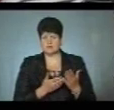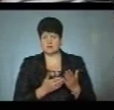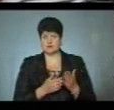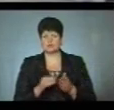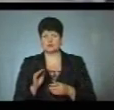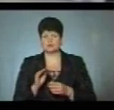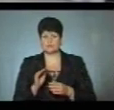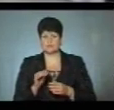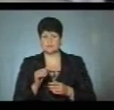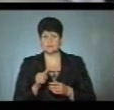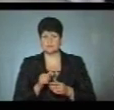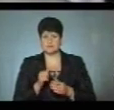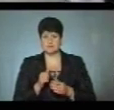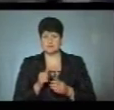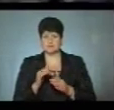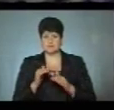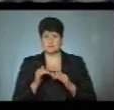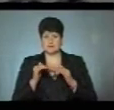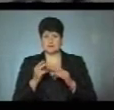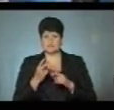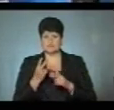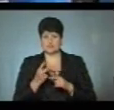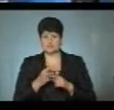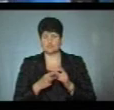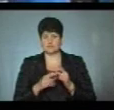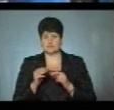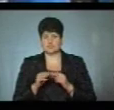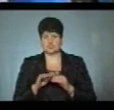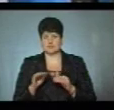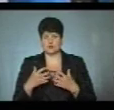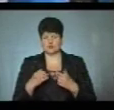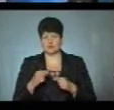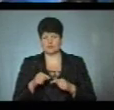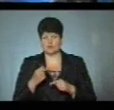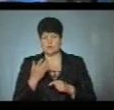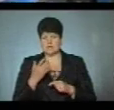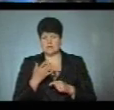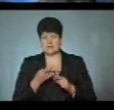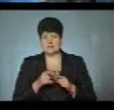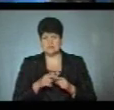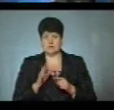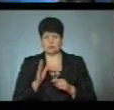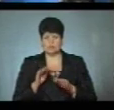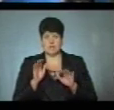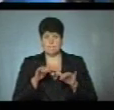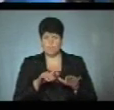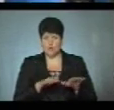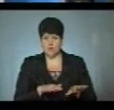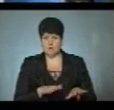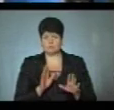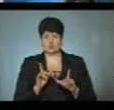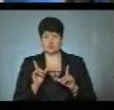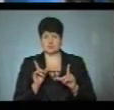місяця підняли собі планку до 2,5 тисяч дітей здоровити цього літа. Тобто це буде море, десь буде